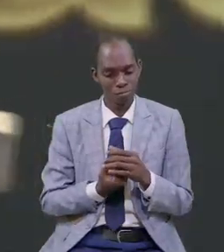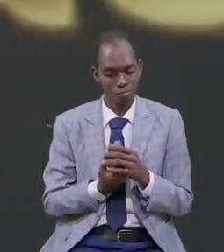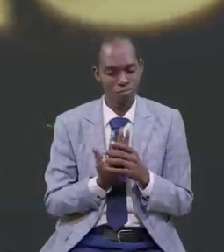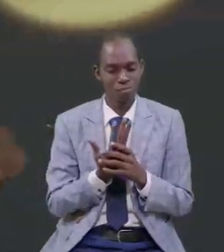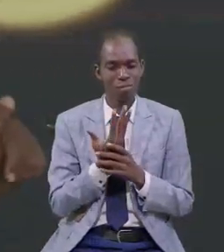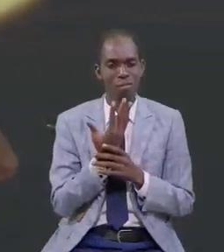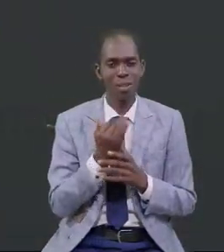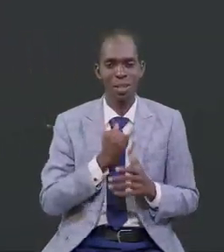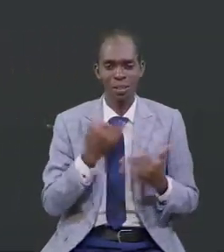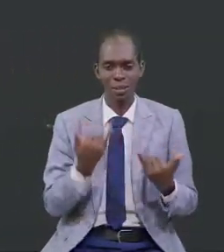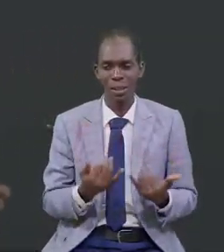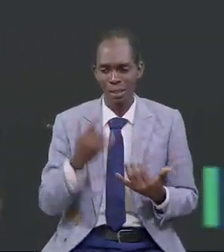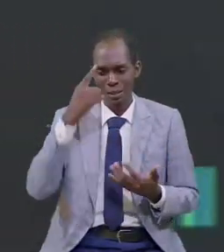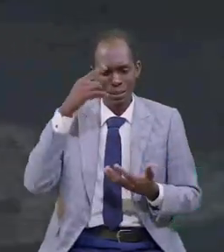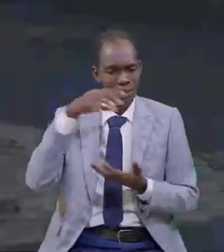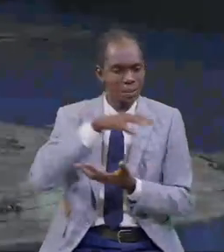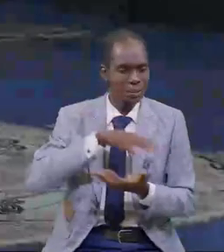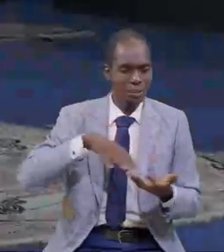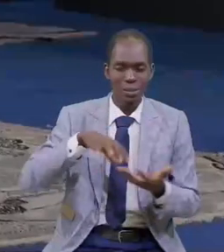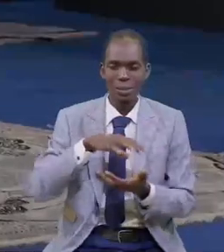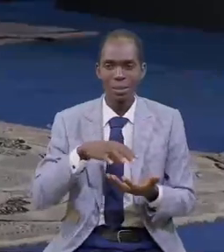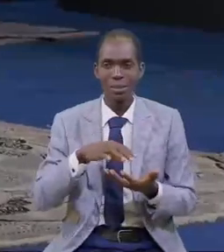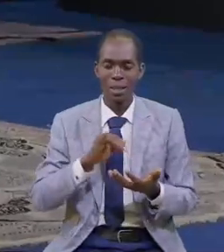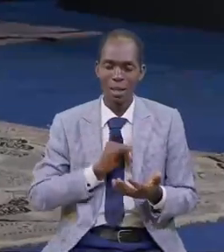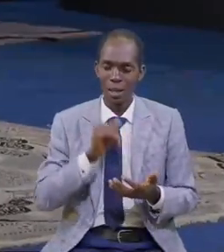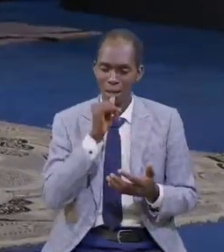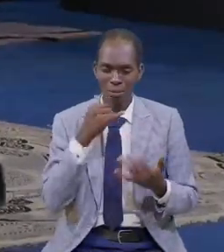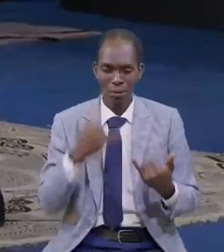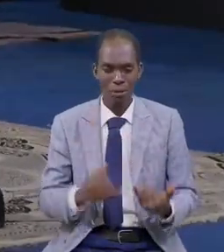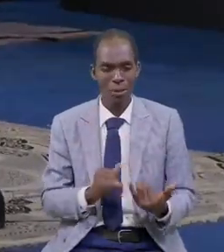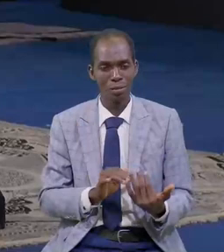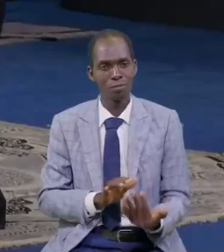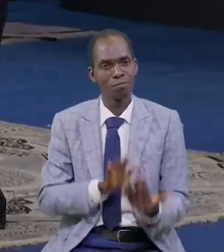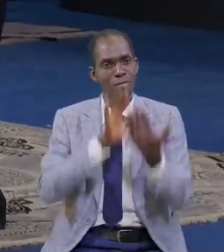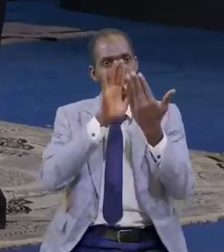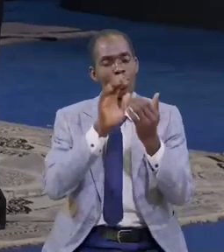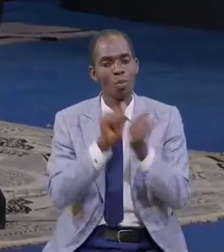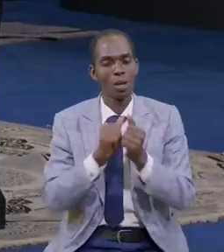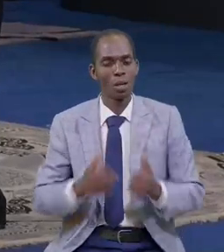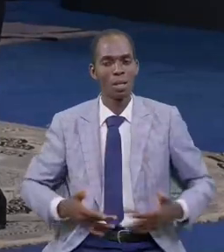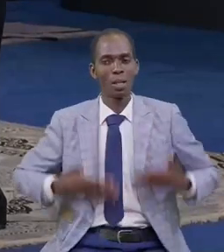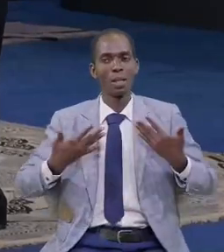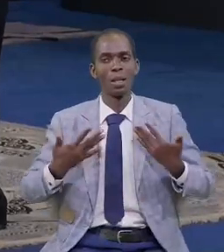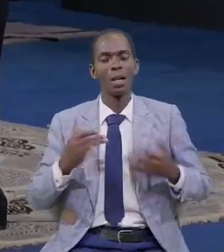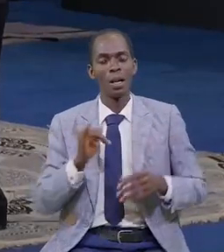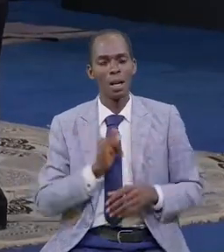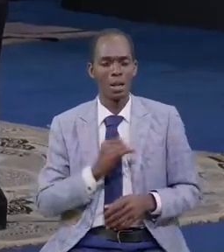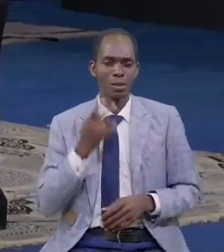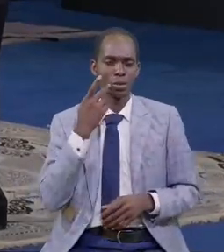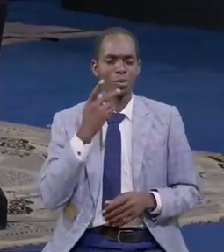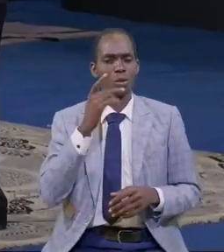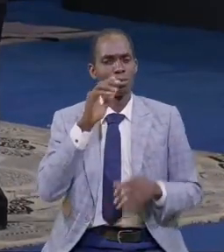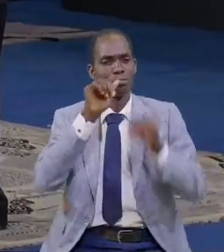la croisée des chemins et puis et je vais embrasser la vie et j'ai vu l'image devant